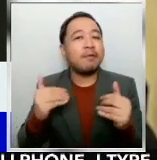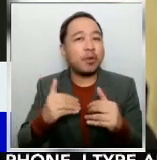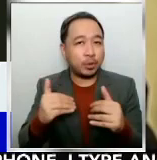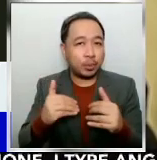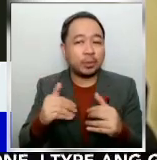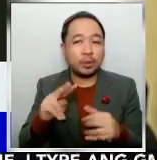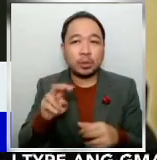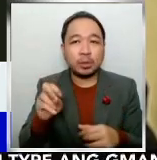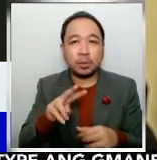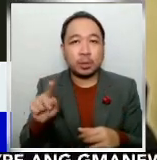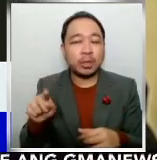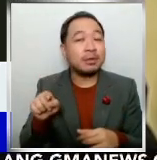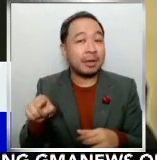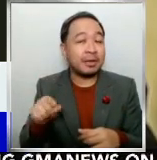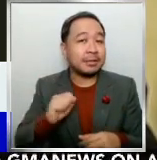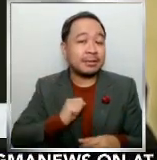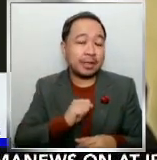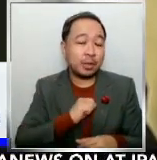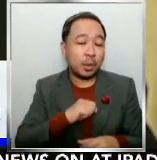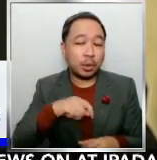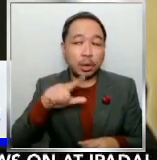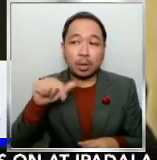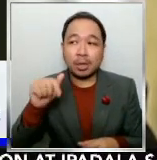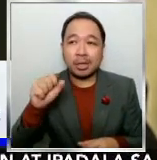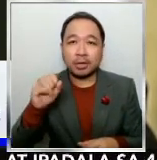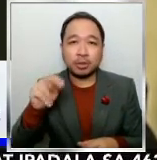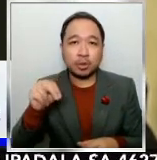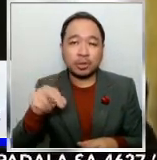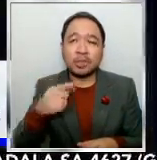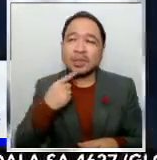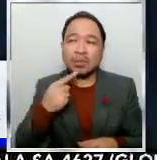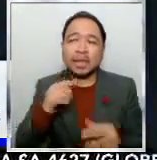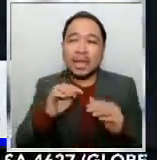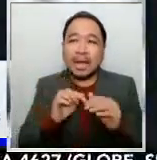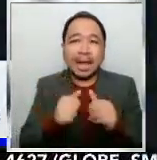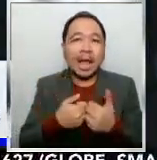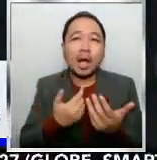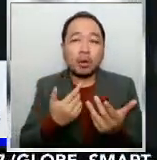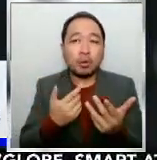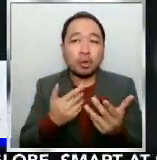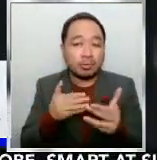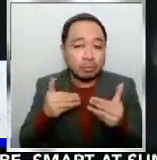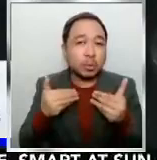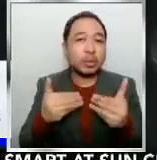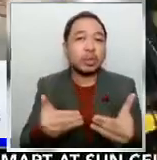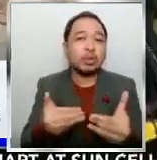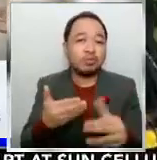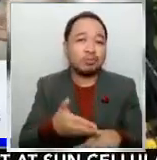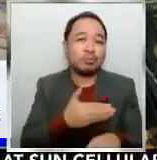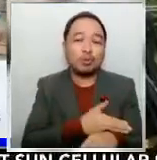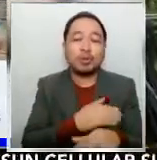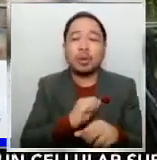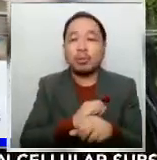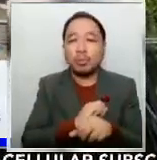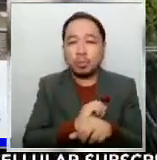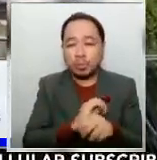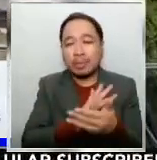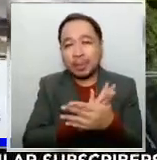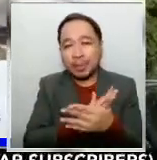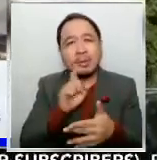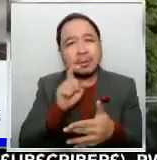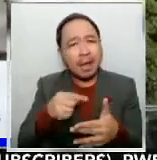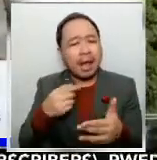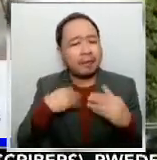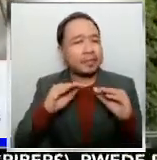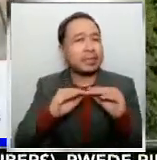ni Senador Panfilo Lacson na para umusad ang Pilipinas mula sa pandemya, kailangan mayroong plano o roadmap na kayang lampasan ang